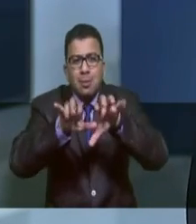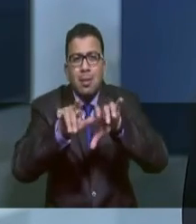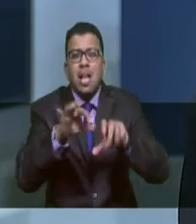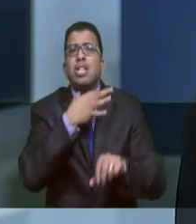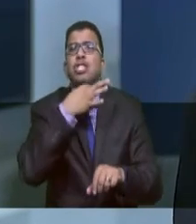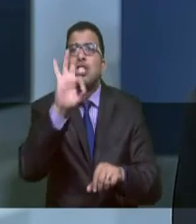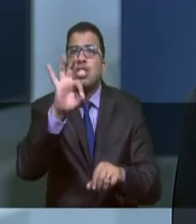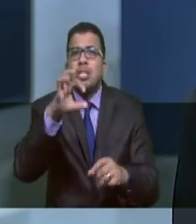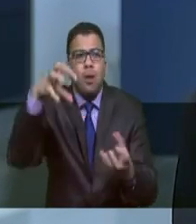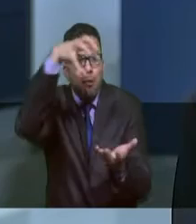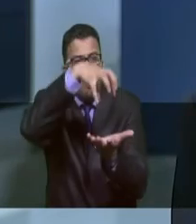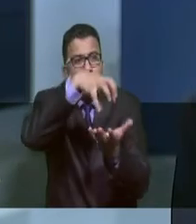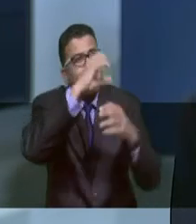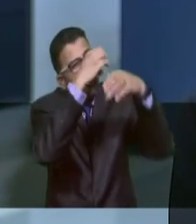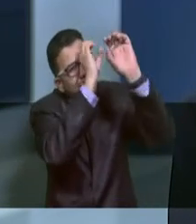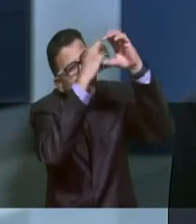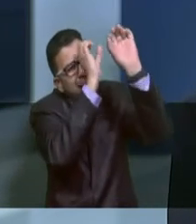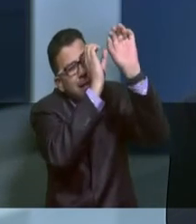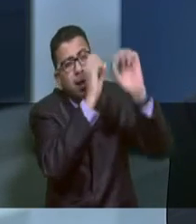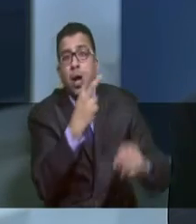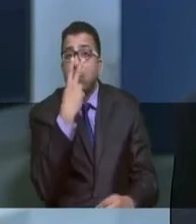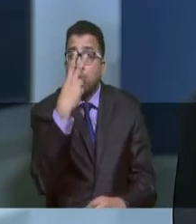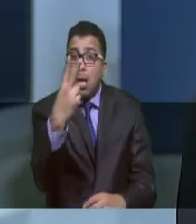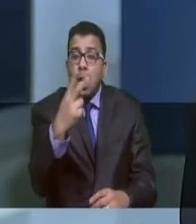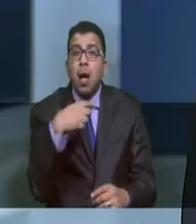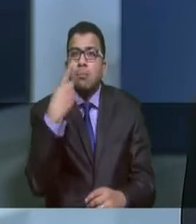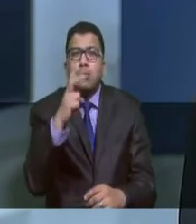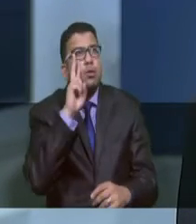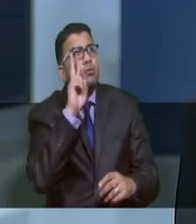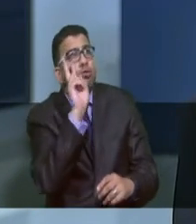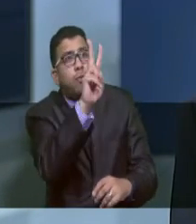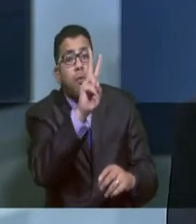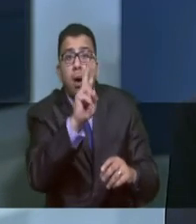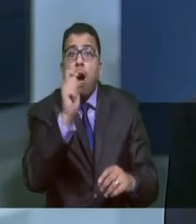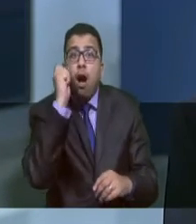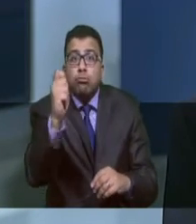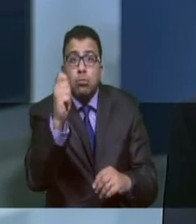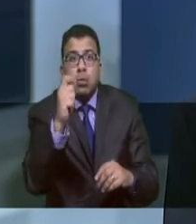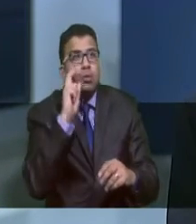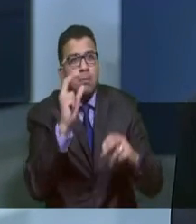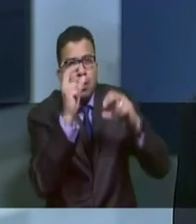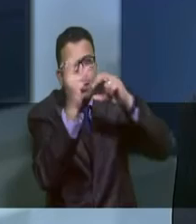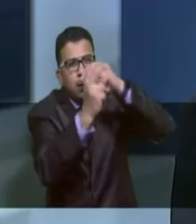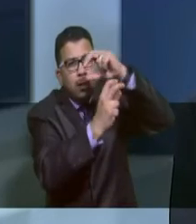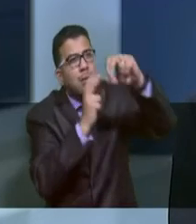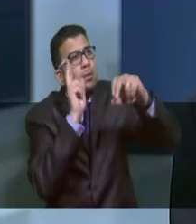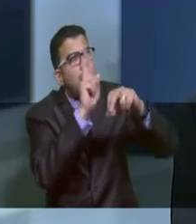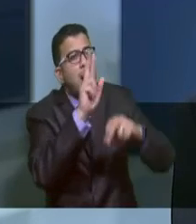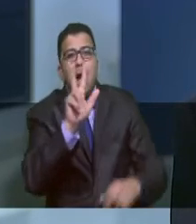القبة الفلكية، ثم هناك عرض حي لرصد بعض الأجرام السماوية منها